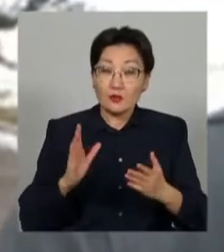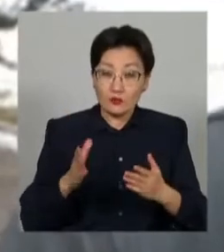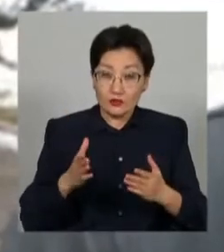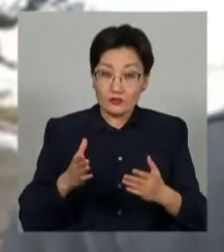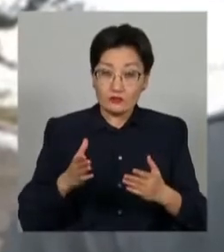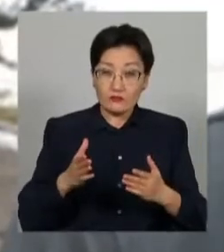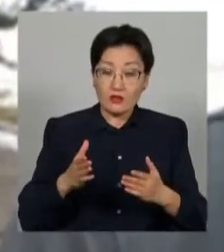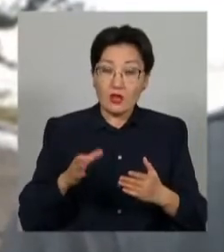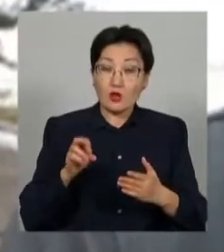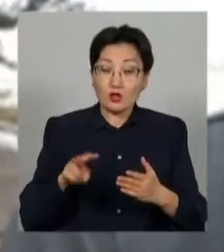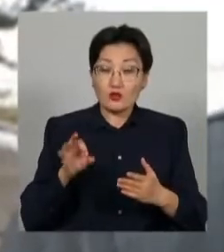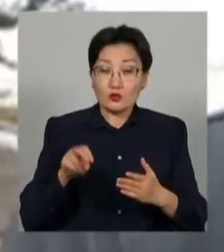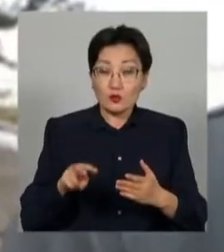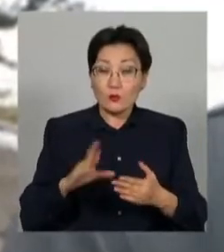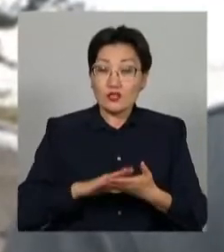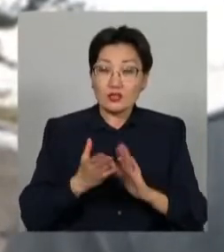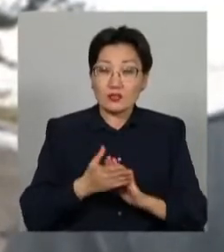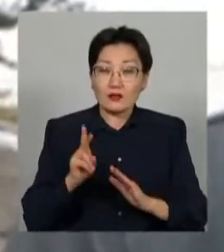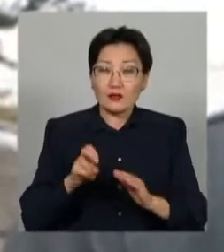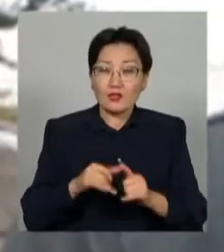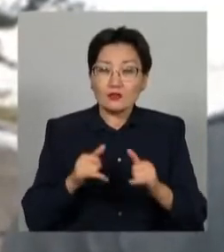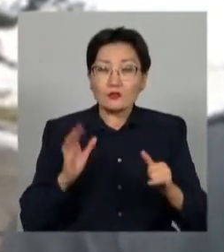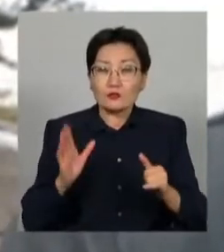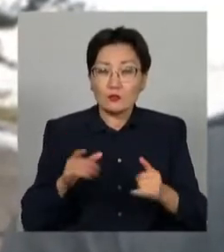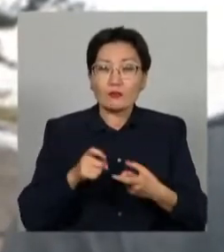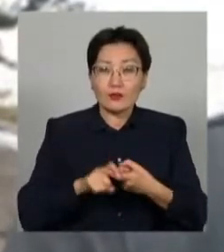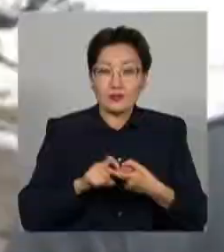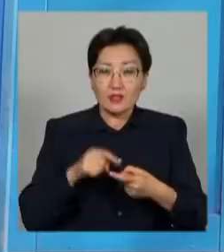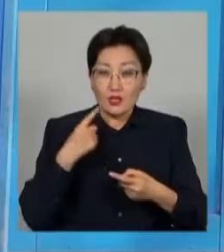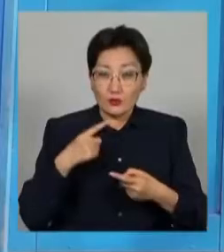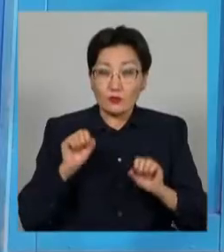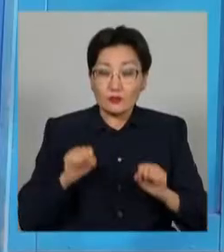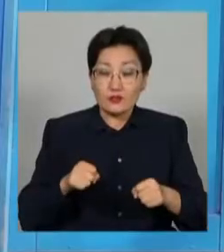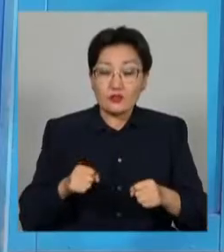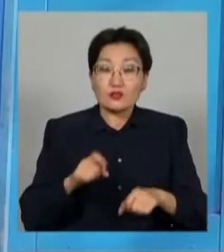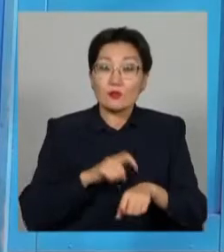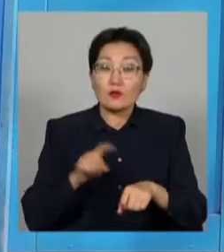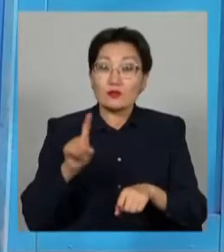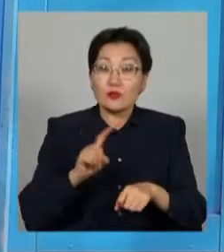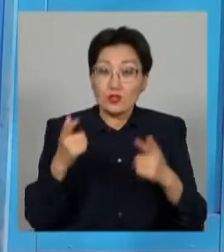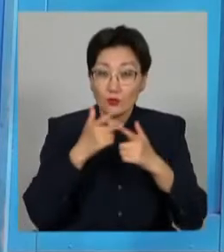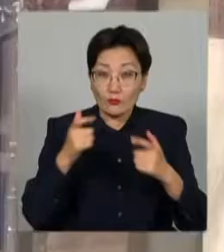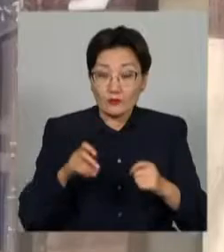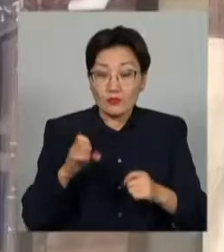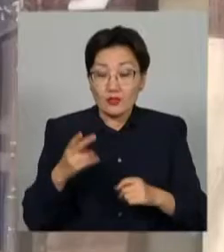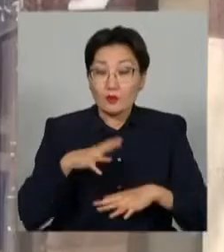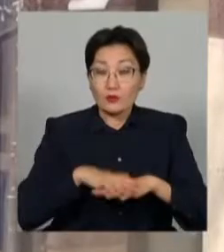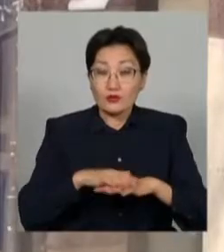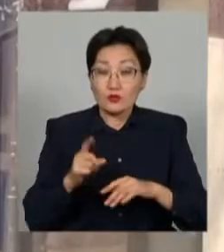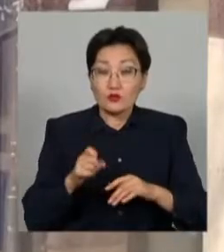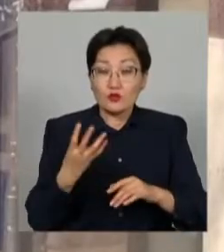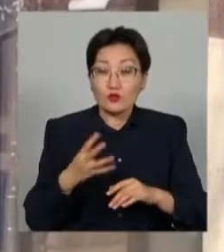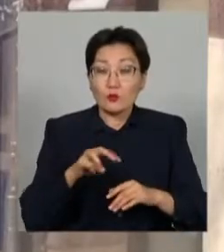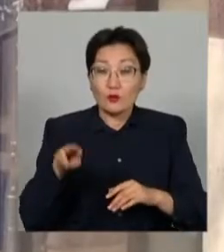болатындығы, ол сол жағдайдың қалай өрбейтініне байланысты деп атап өткім келеді. Бүгін сағат 1-дегі ақпар бойынша ұлттық банк 104